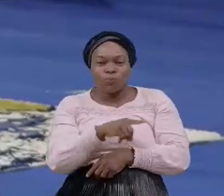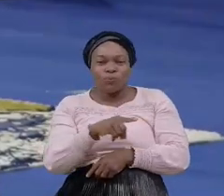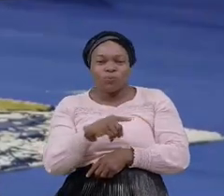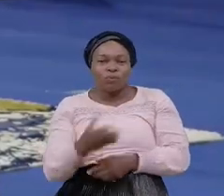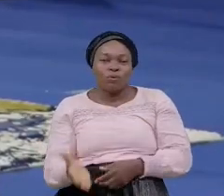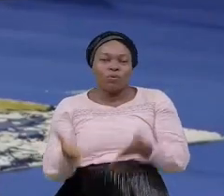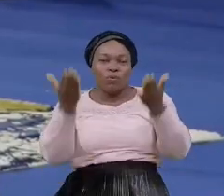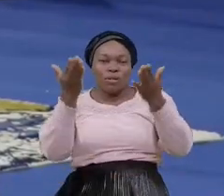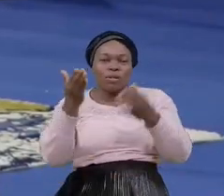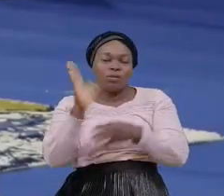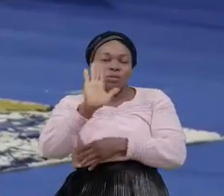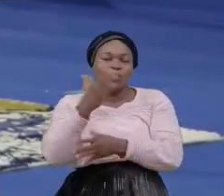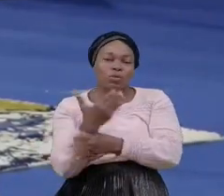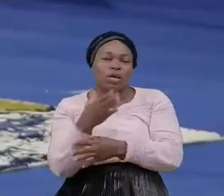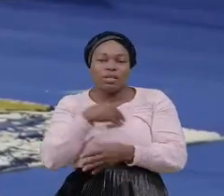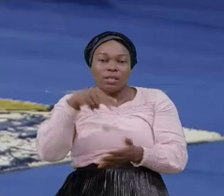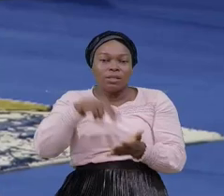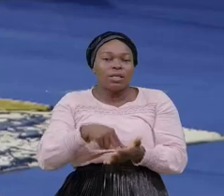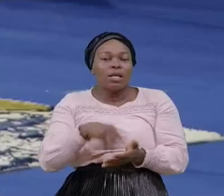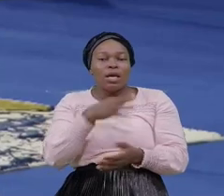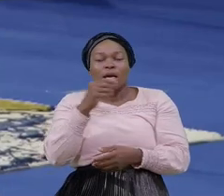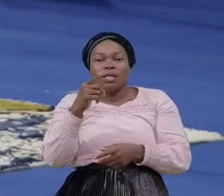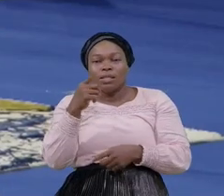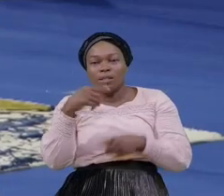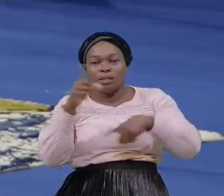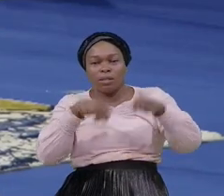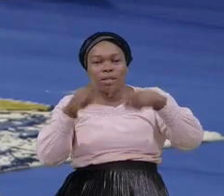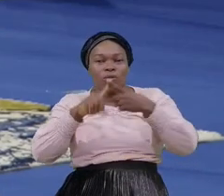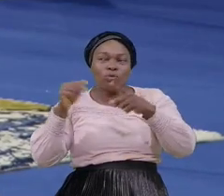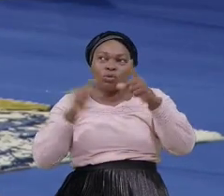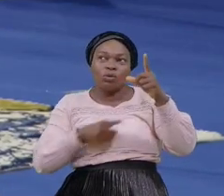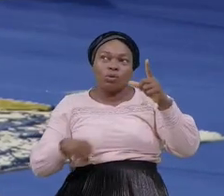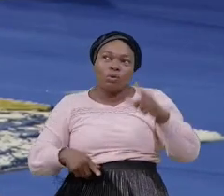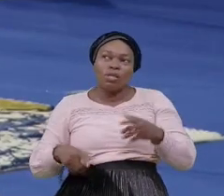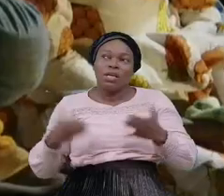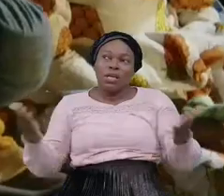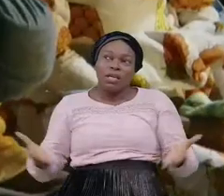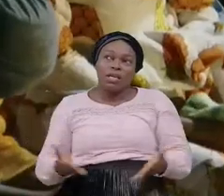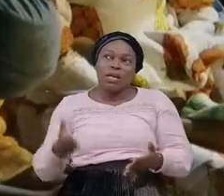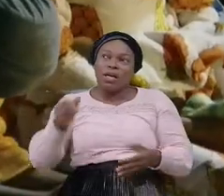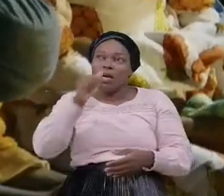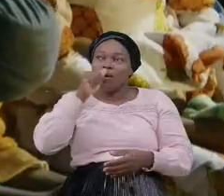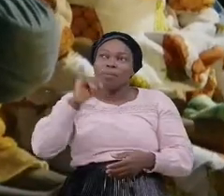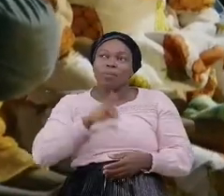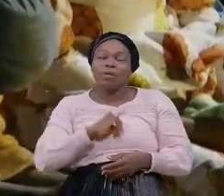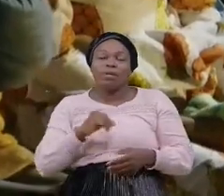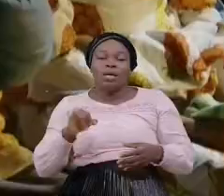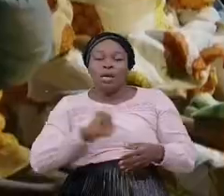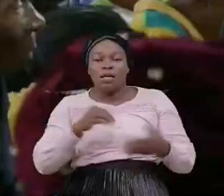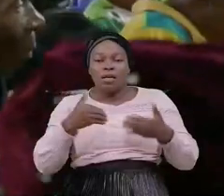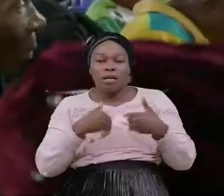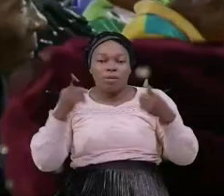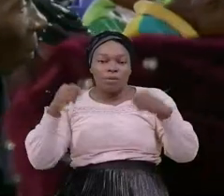votre vie, tenez-vous debout et dites, Seigneur, me voici. Voici ce que j'attendais. Je veux